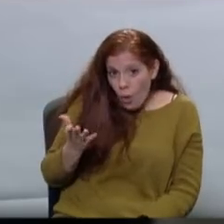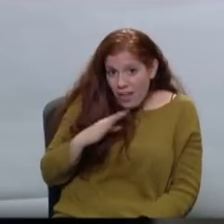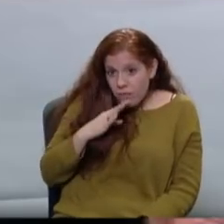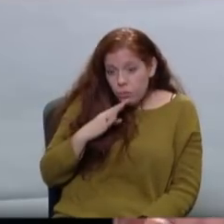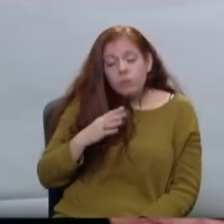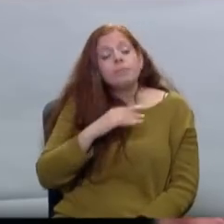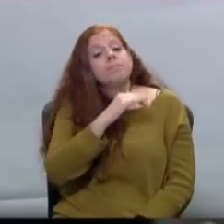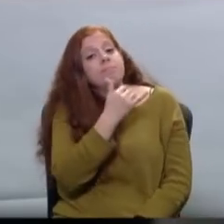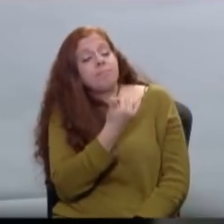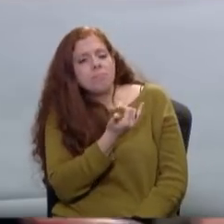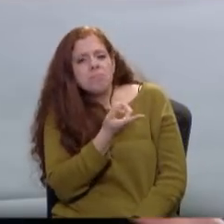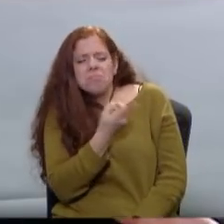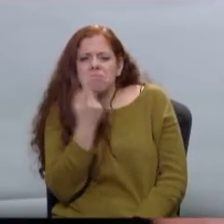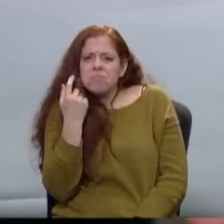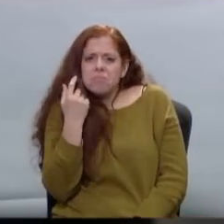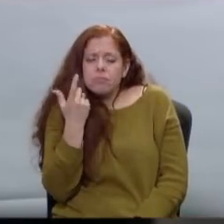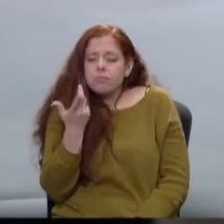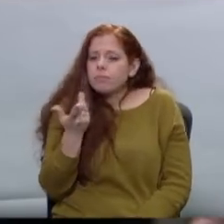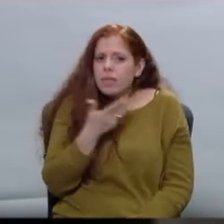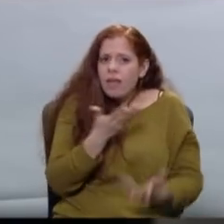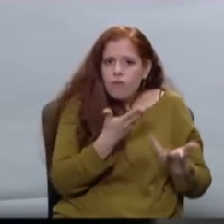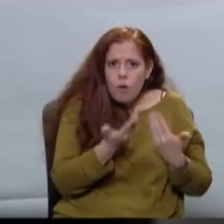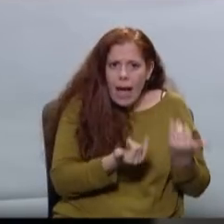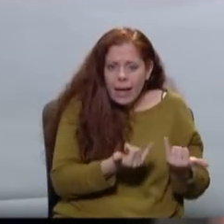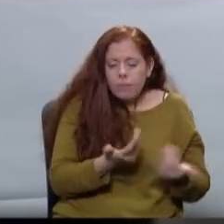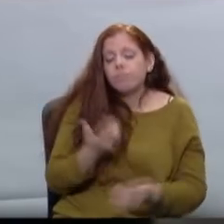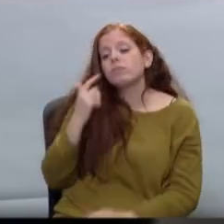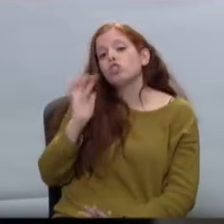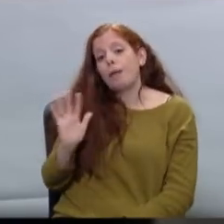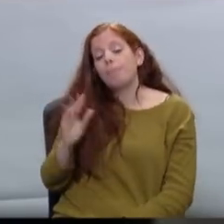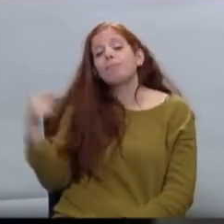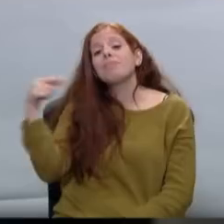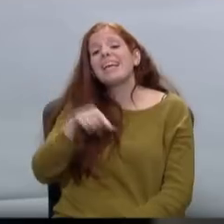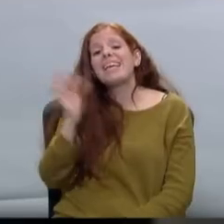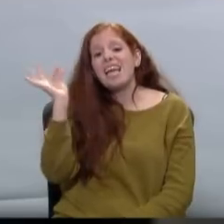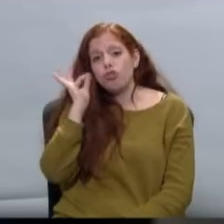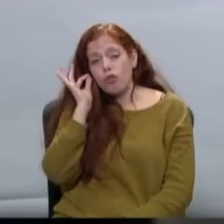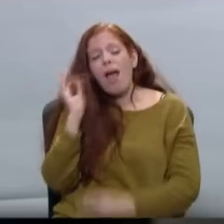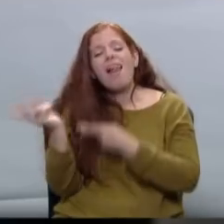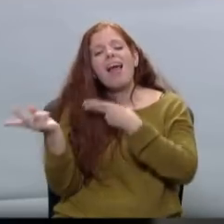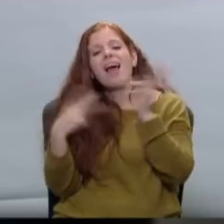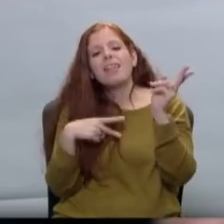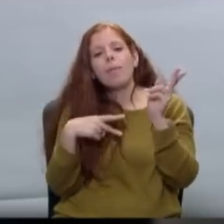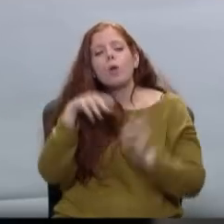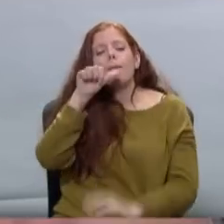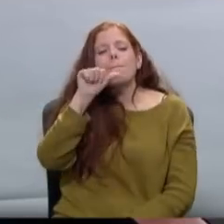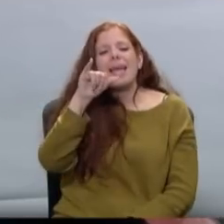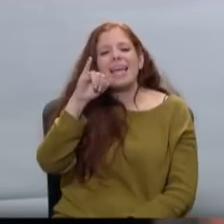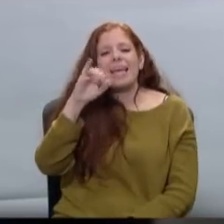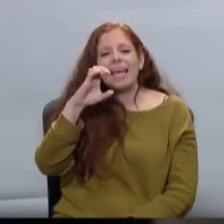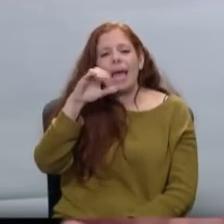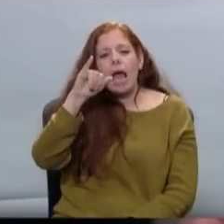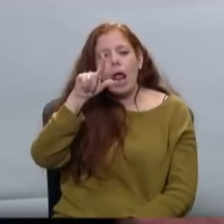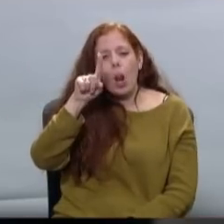אפשר לומר. כן, תשמע, הגיעה אישה לבית חולים, לחדר המיון באיכילוב, לא הייתה